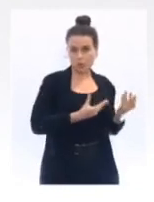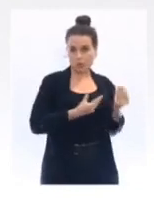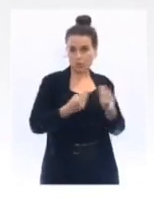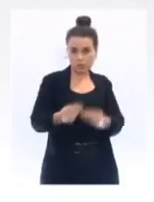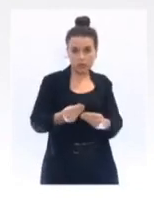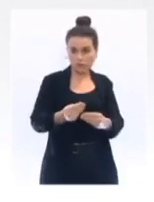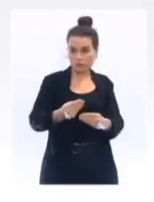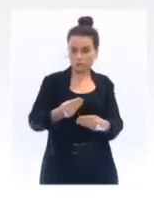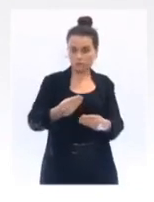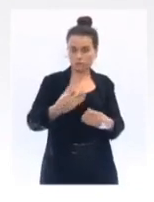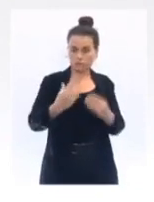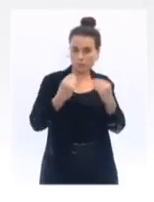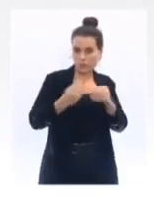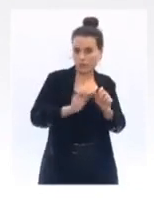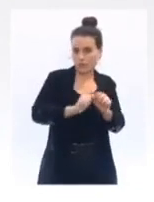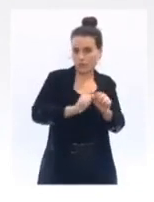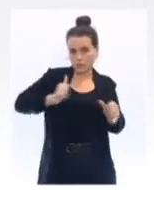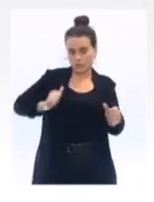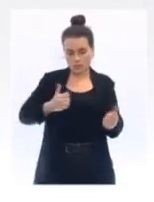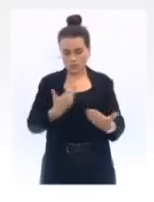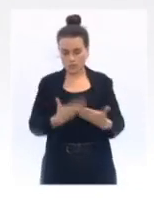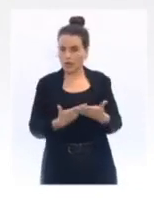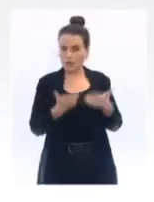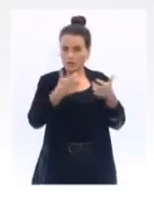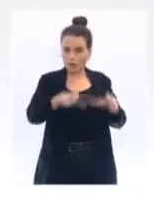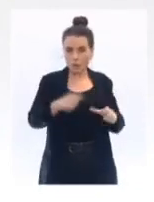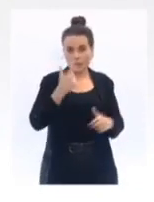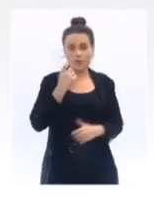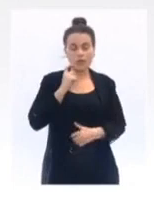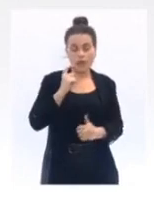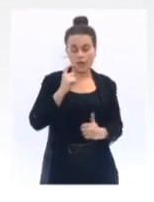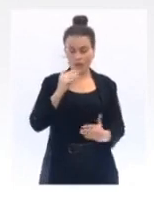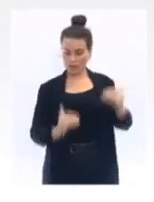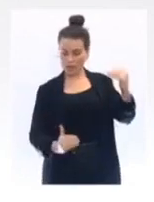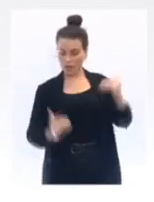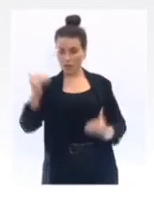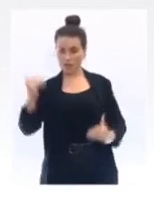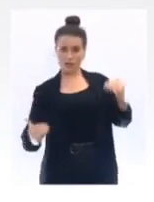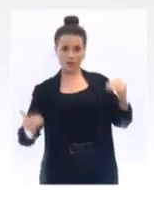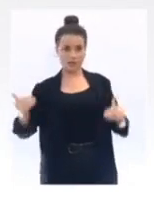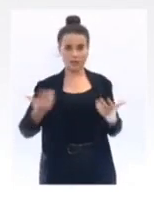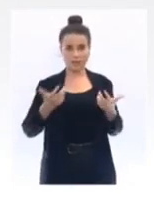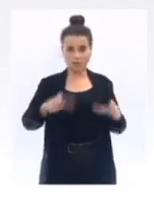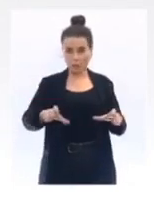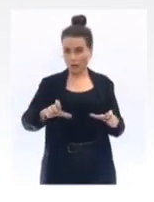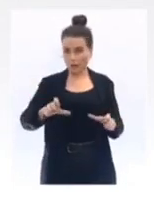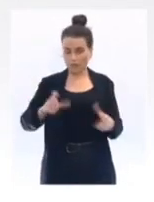que les élèves puissent profiter de l'école. L'épidémie ne saurait priver durablement les enfants.